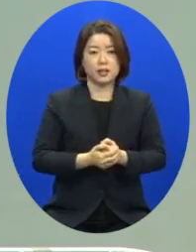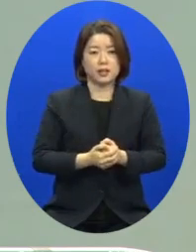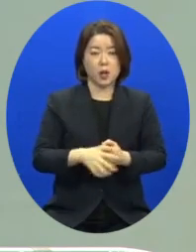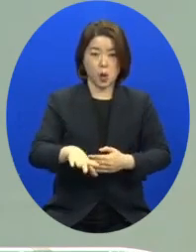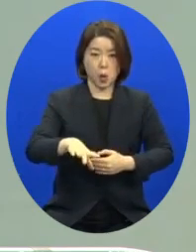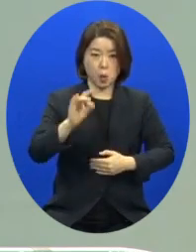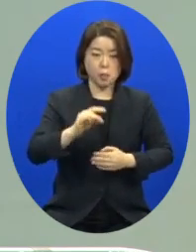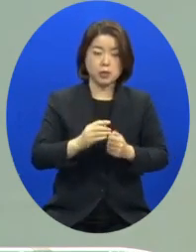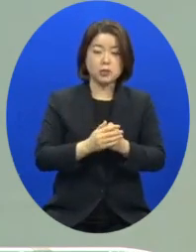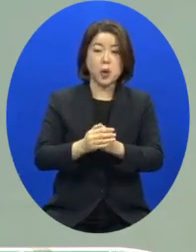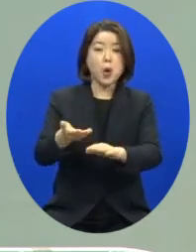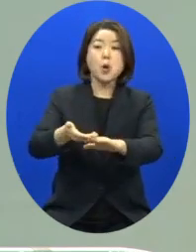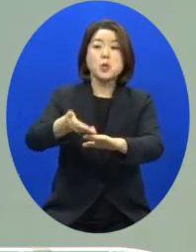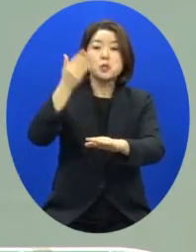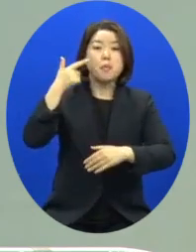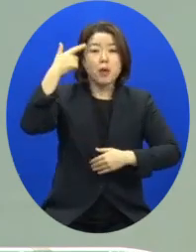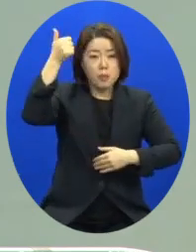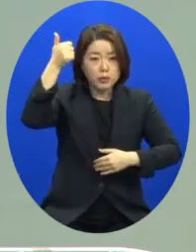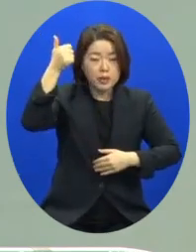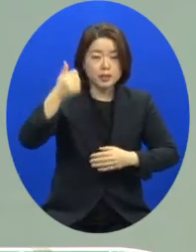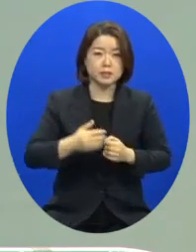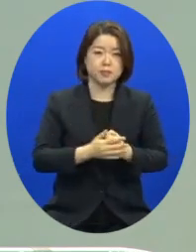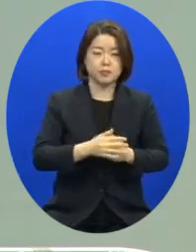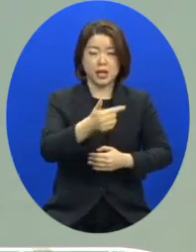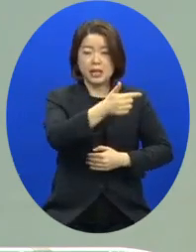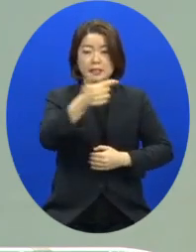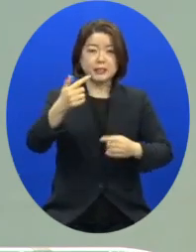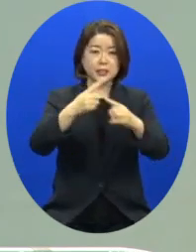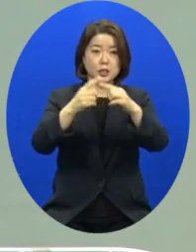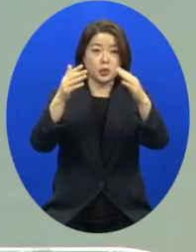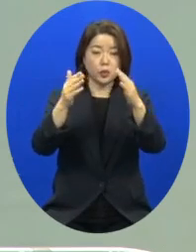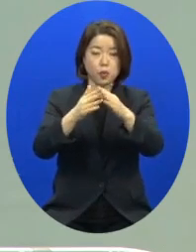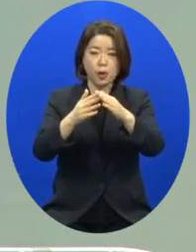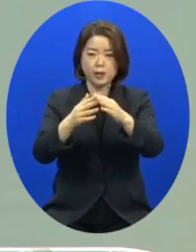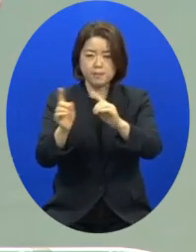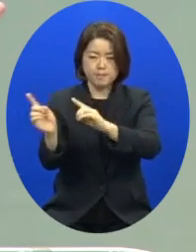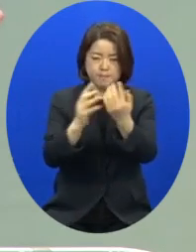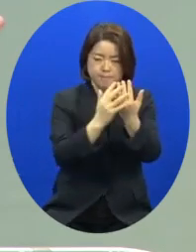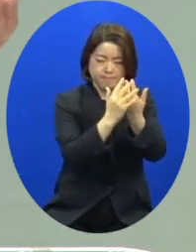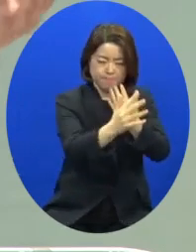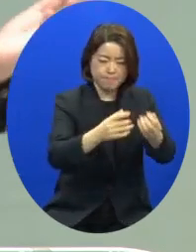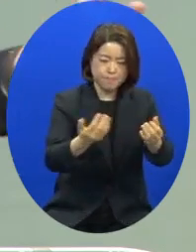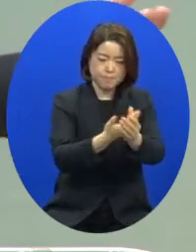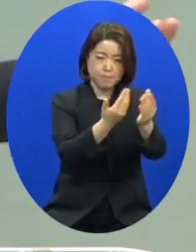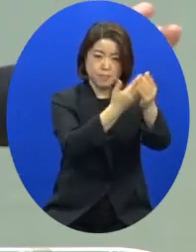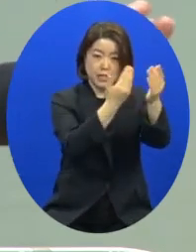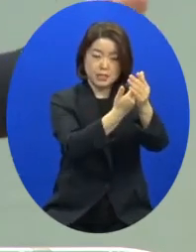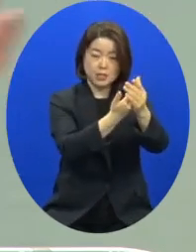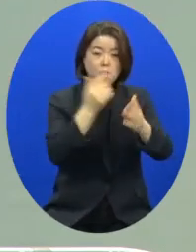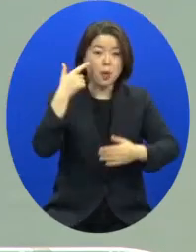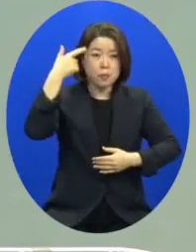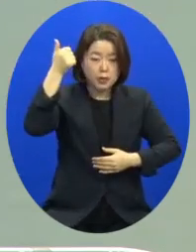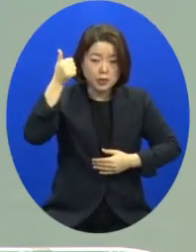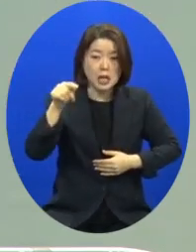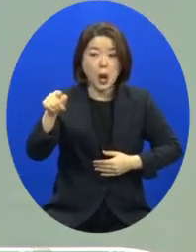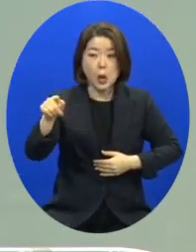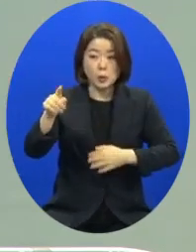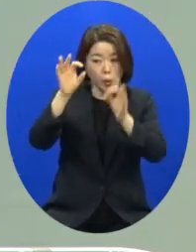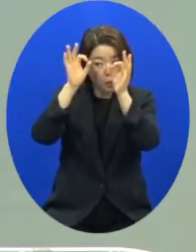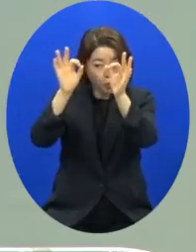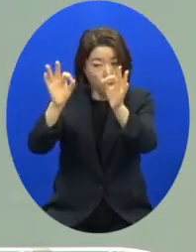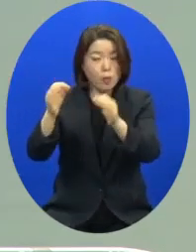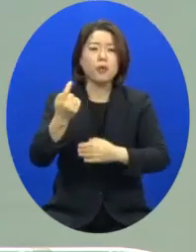먼저 목회하시는 선배 목사님, 큰 교회 부흥시키신 목사님, 그분들을 보고 목회를